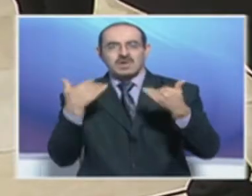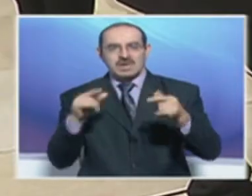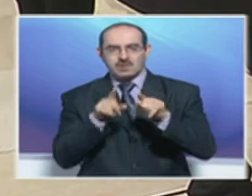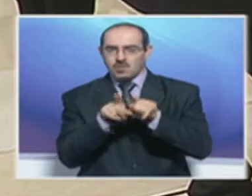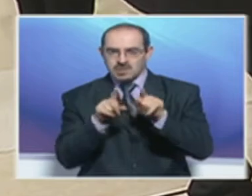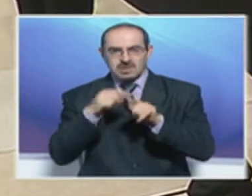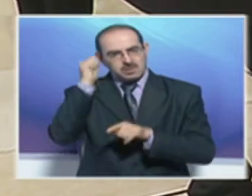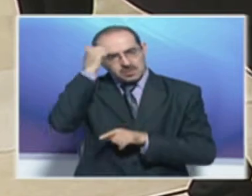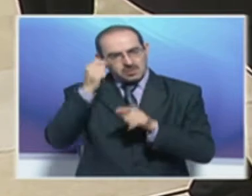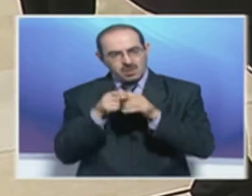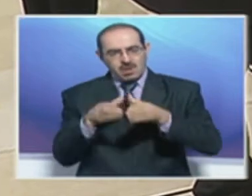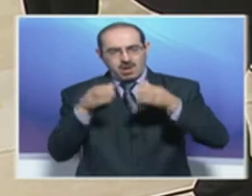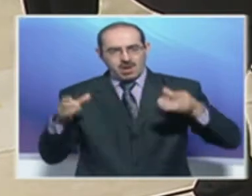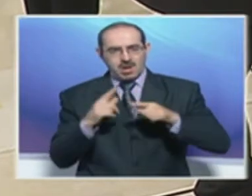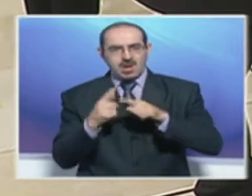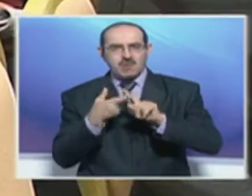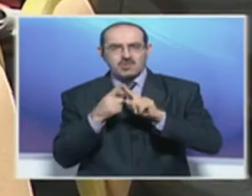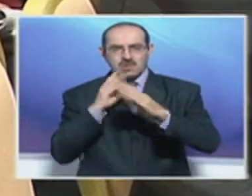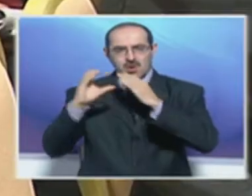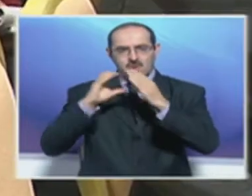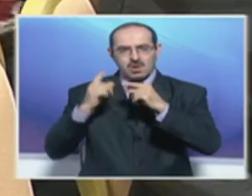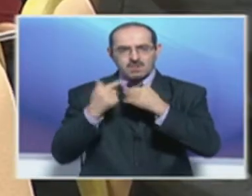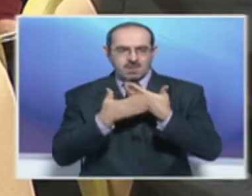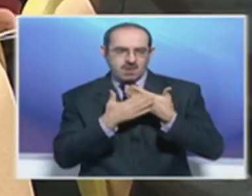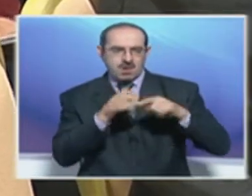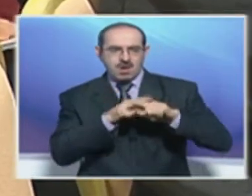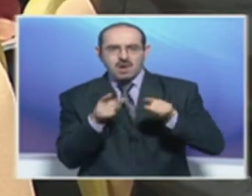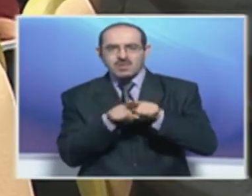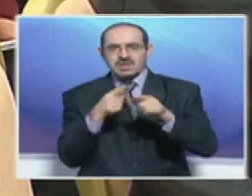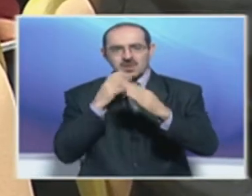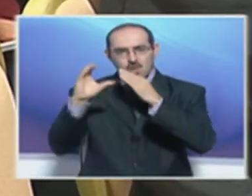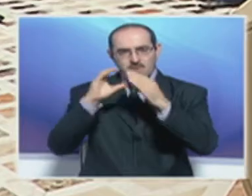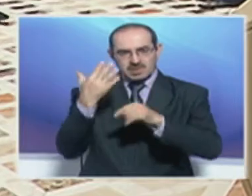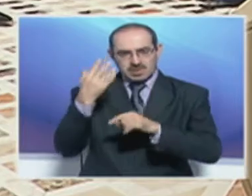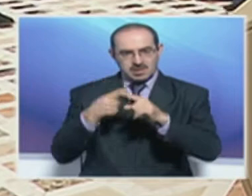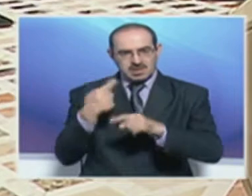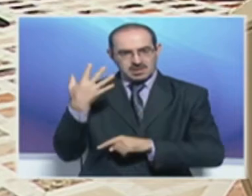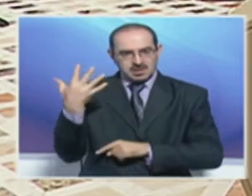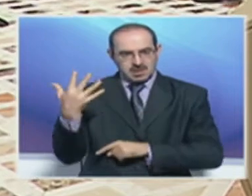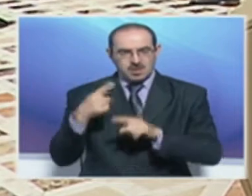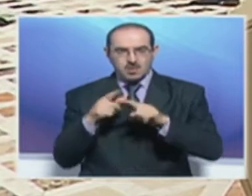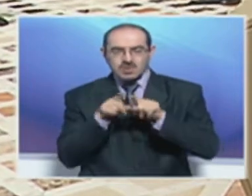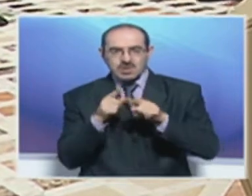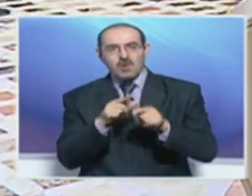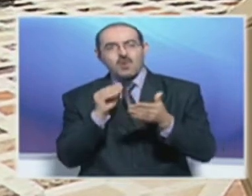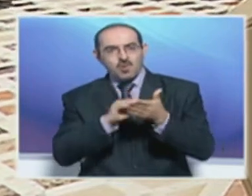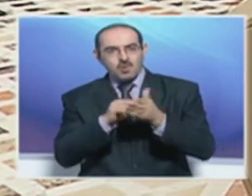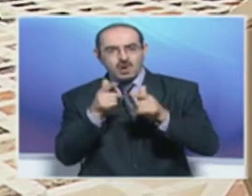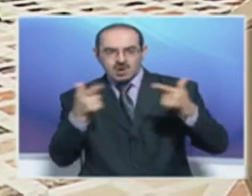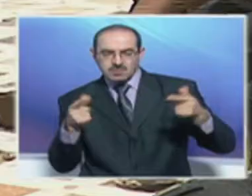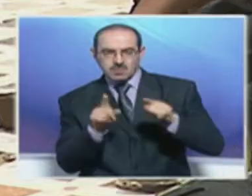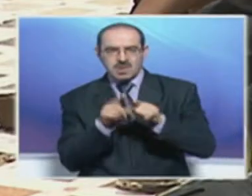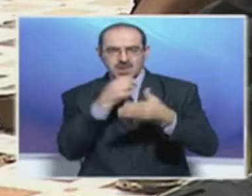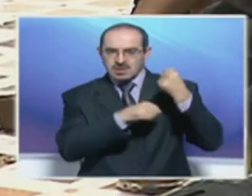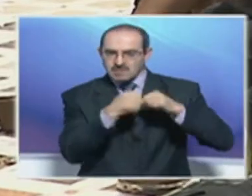أيضا توسيع إطار التشاور القطاعي في إطار حوار 5+5 إلى قطاعي المالية